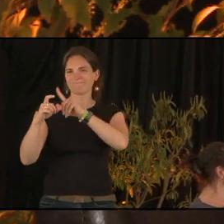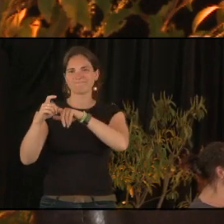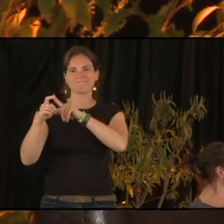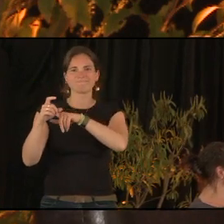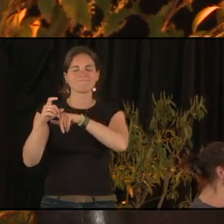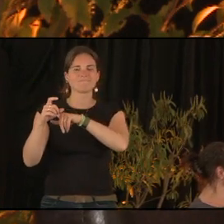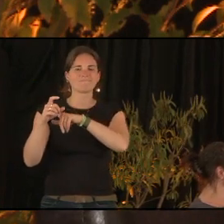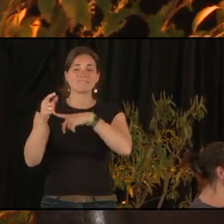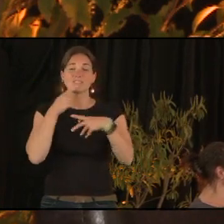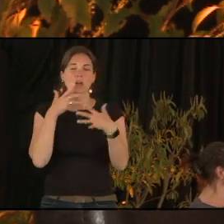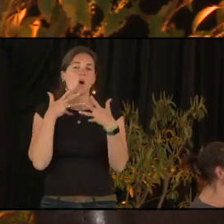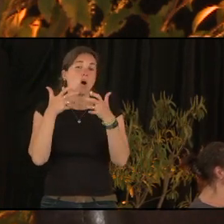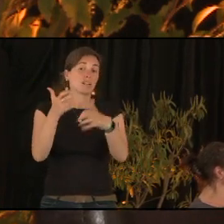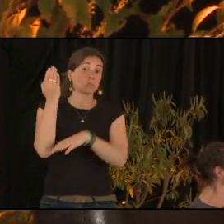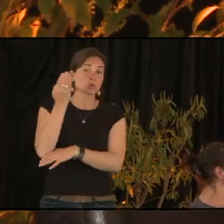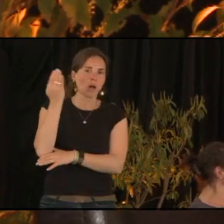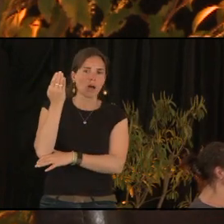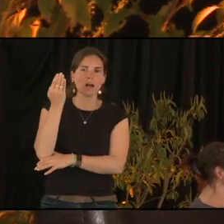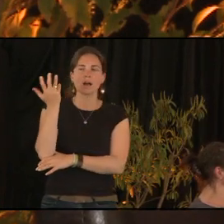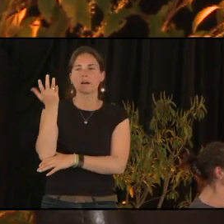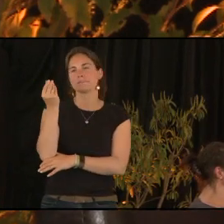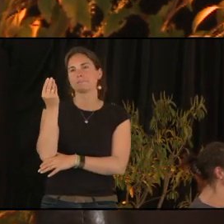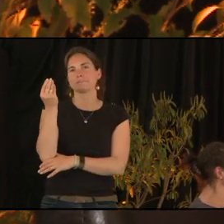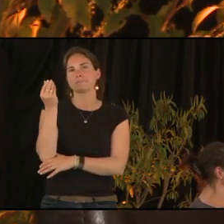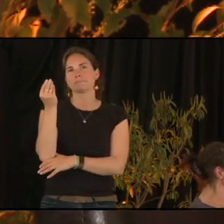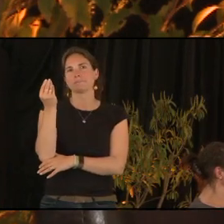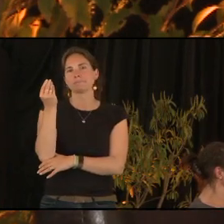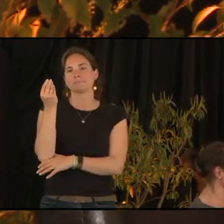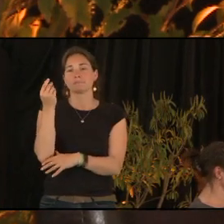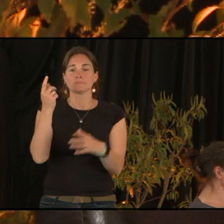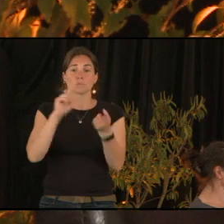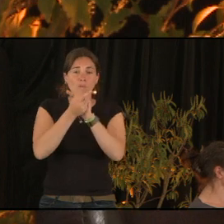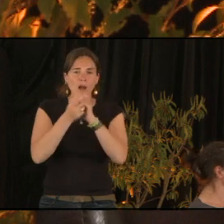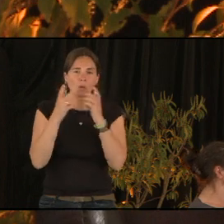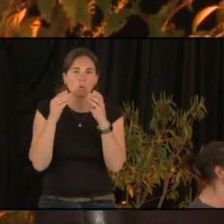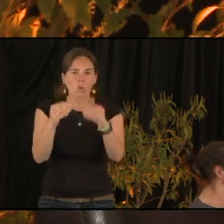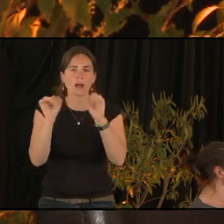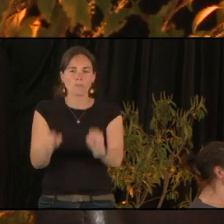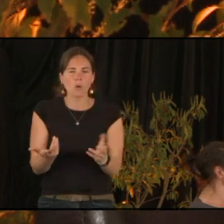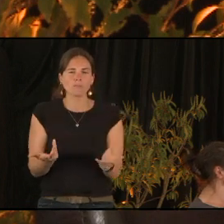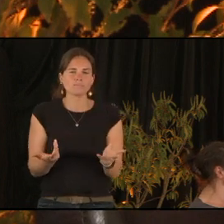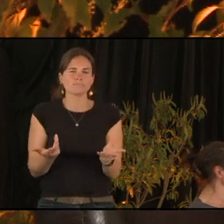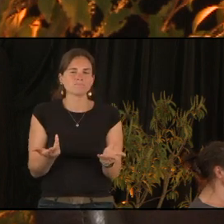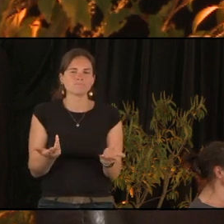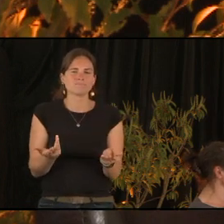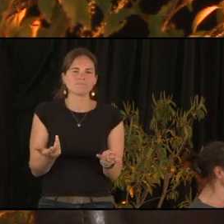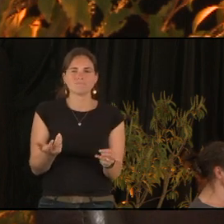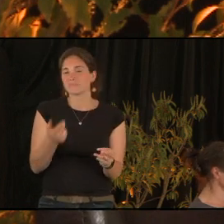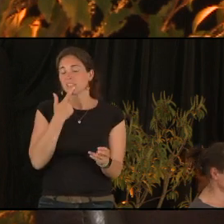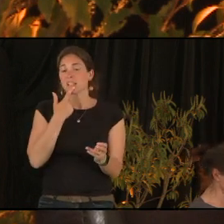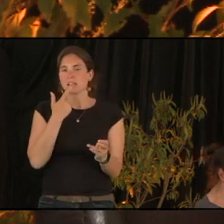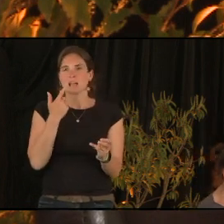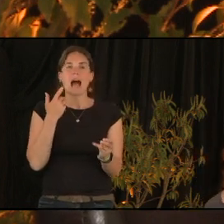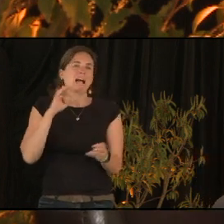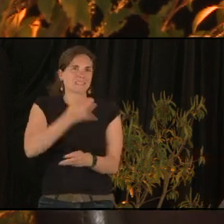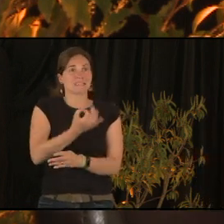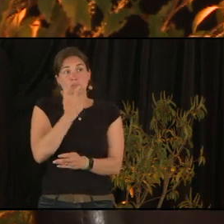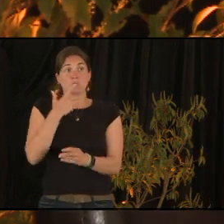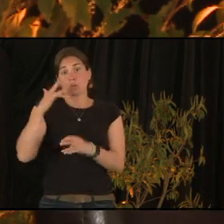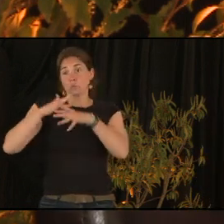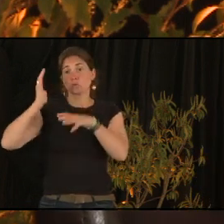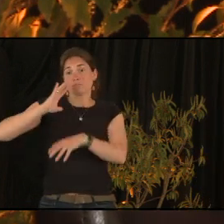vécu mais j'ai grandi dans cet univers-là où il y avait des morts-nés et des naissances et on posait